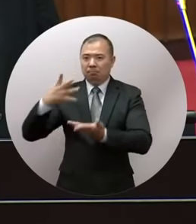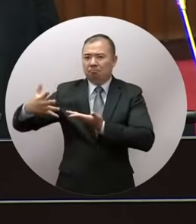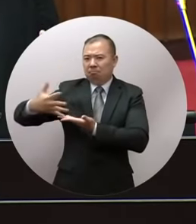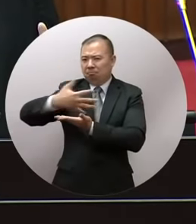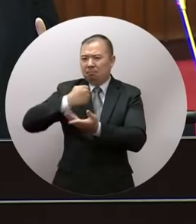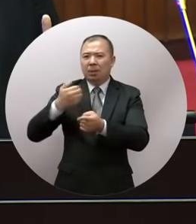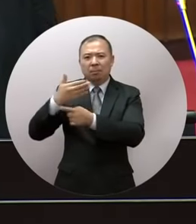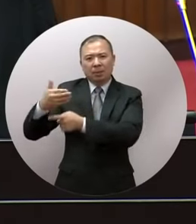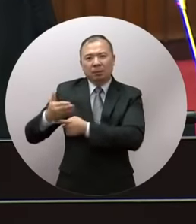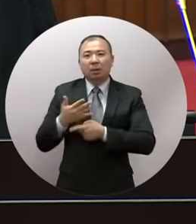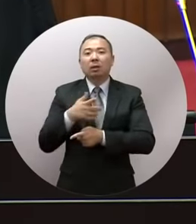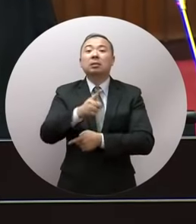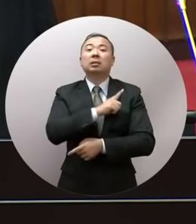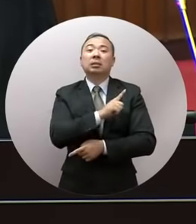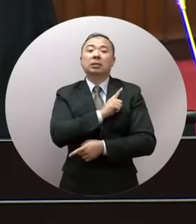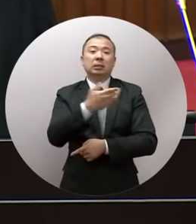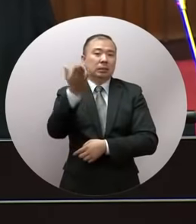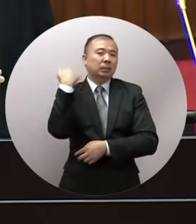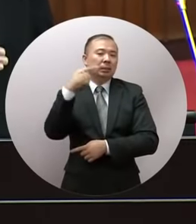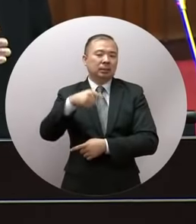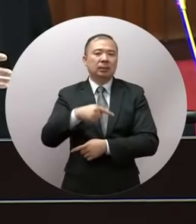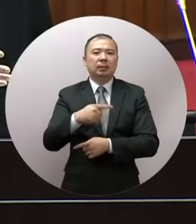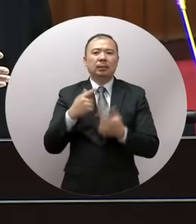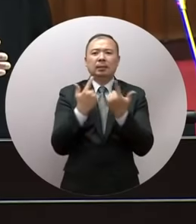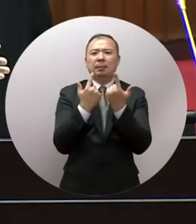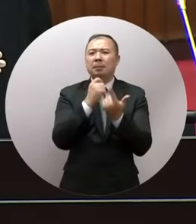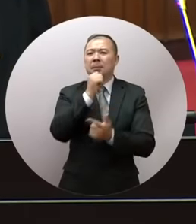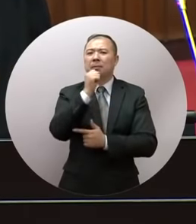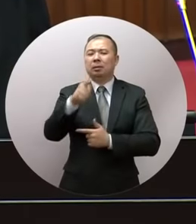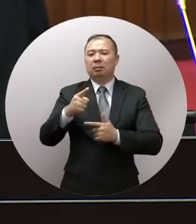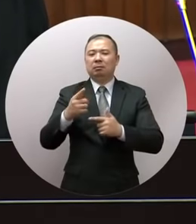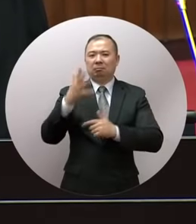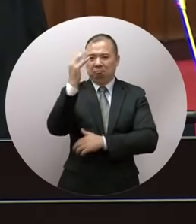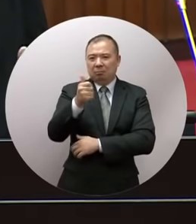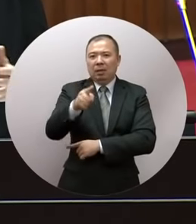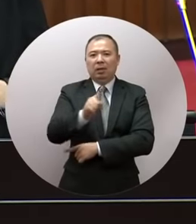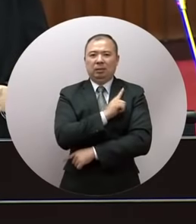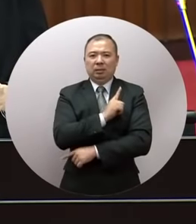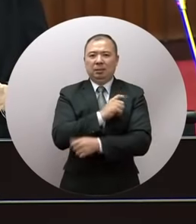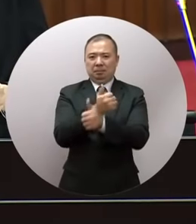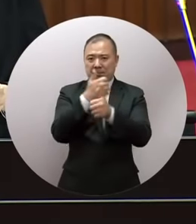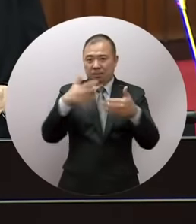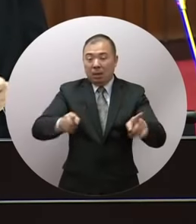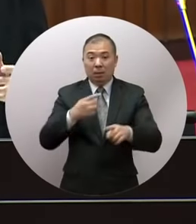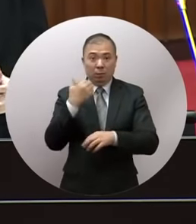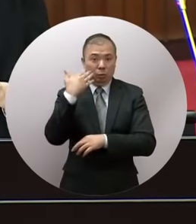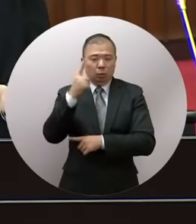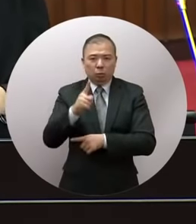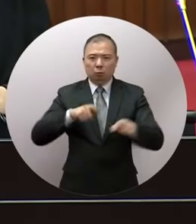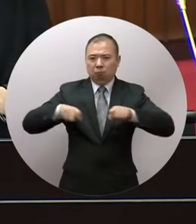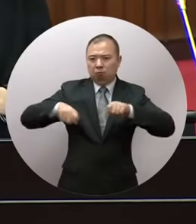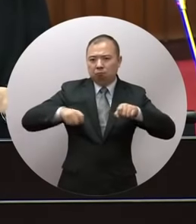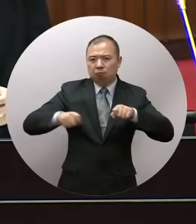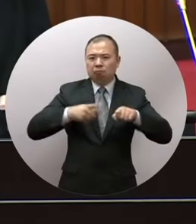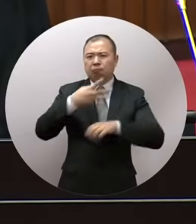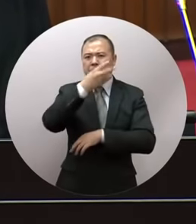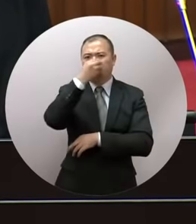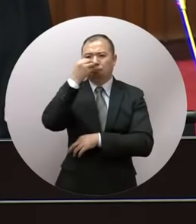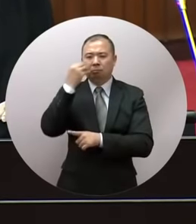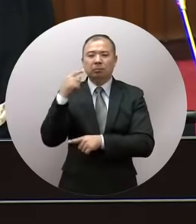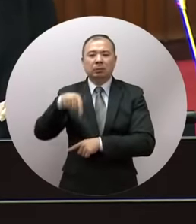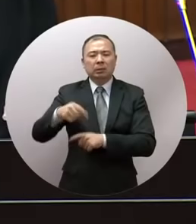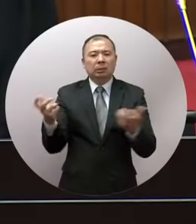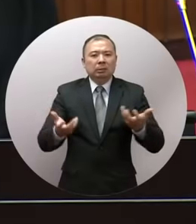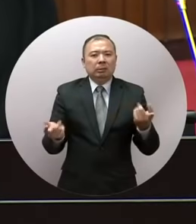院长讲，你也当过地方的首长，好，如果没有好好的去跟他规划或重新的来检视他，其实像这种事情还是会